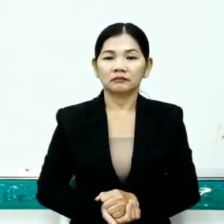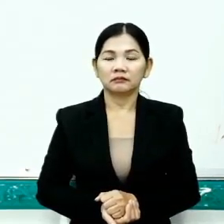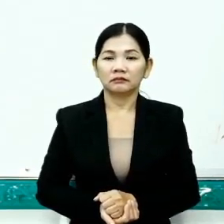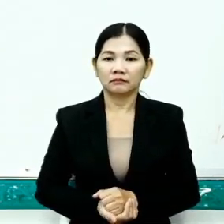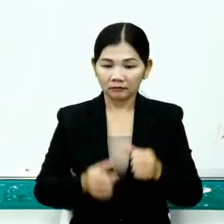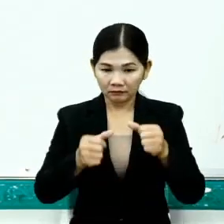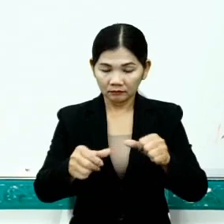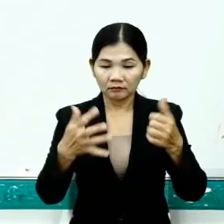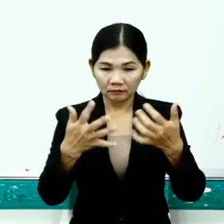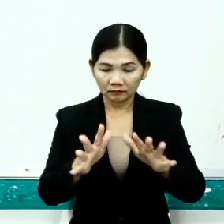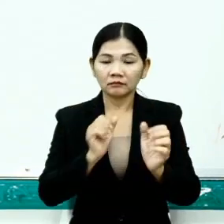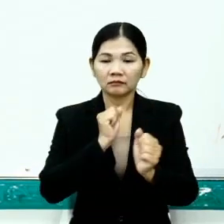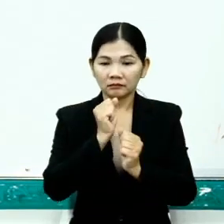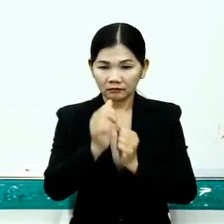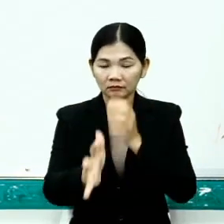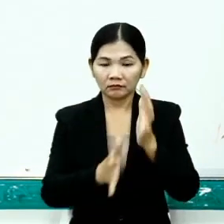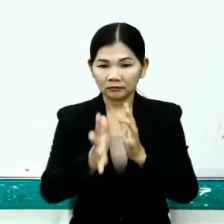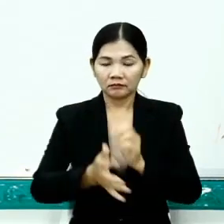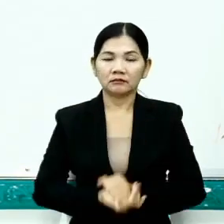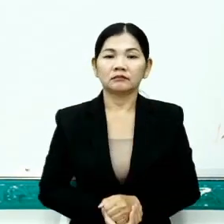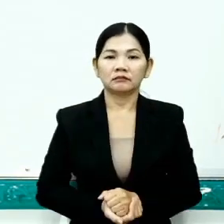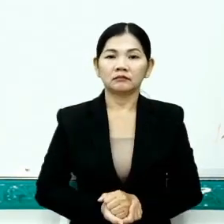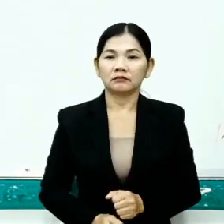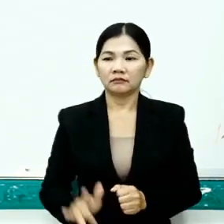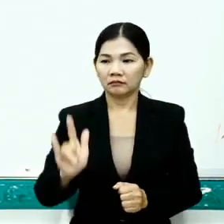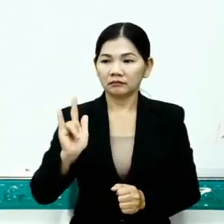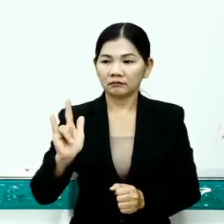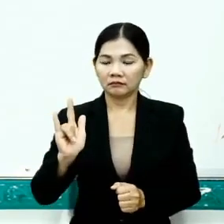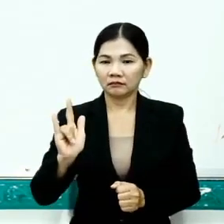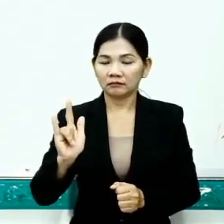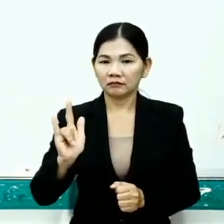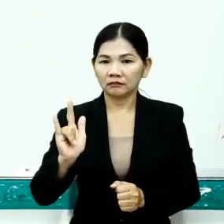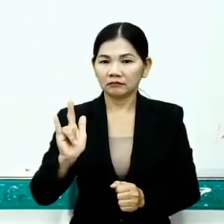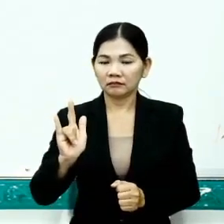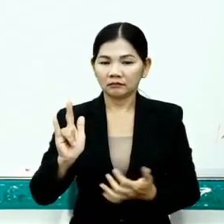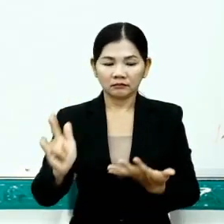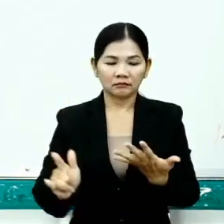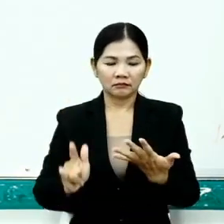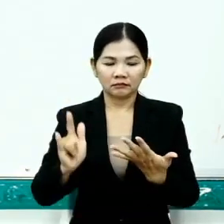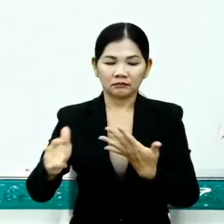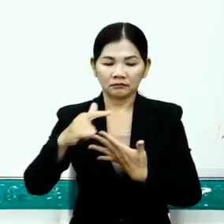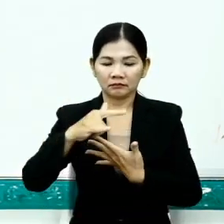Chà, bà rồi rồi hai ơi, chập bà ấm. Bó, ó.